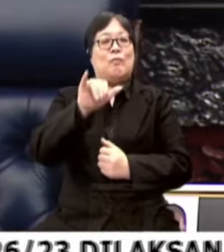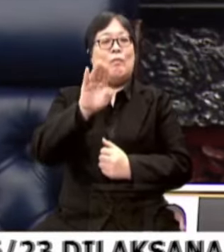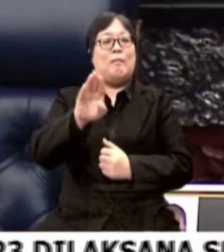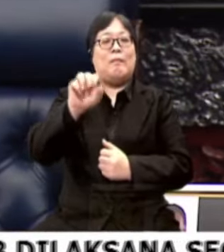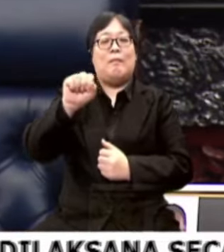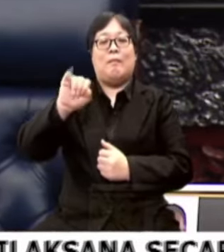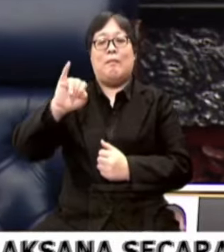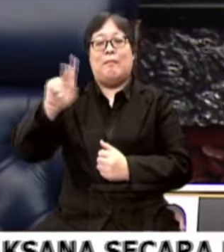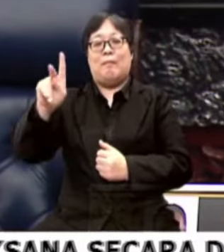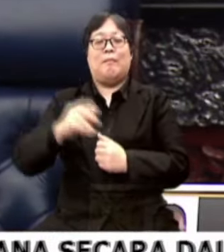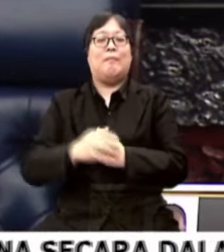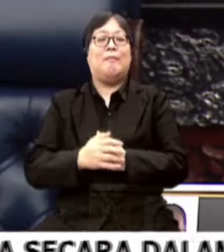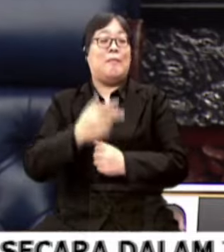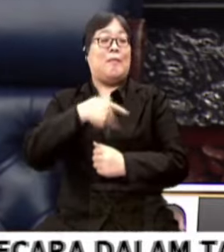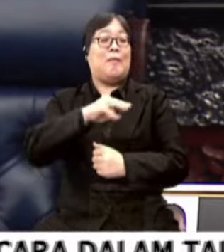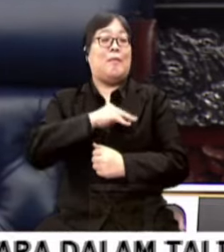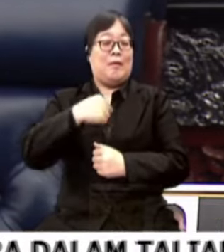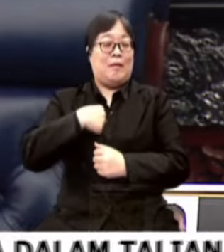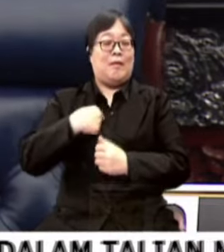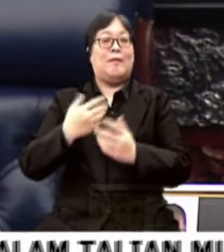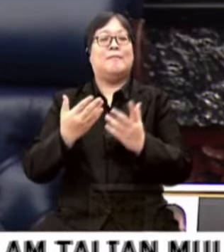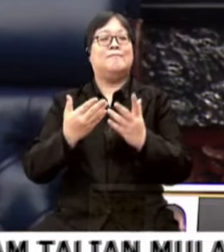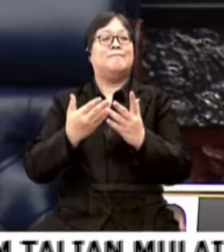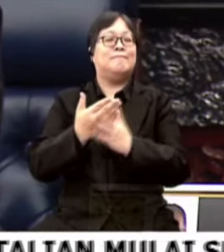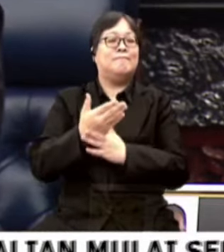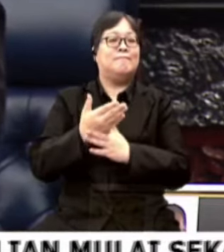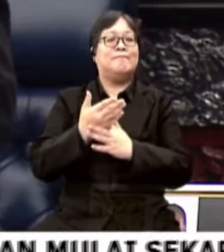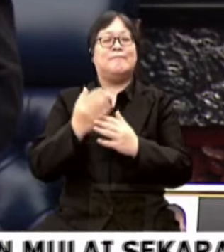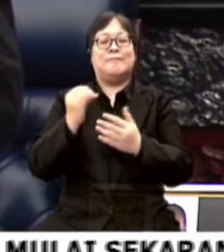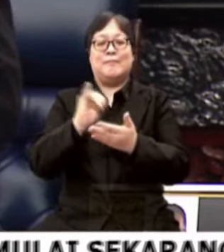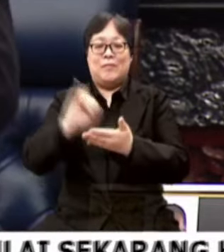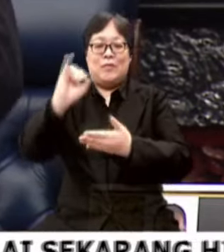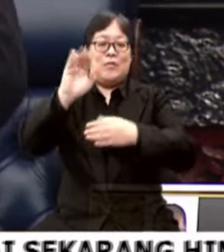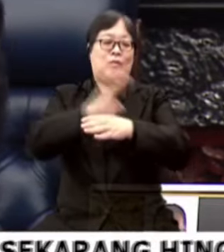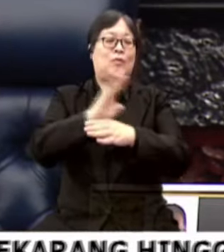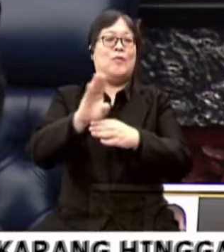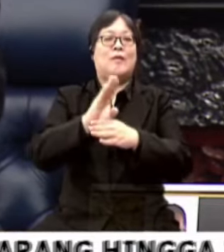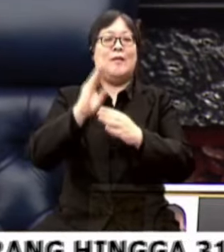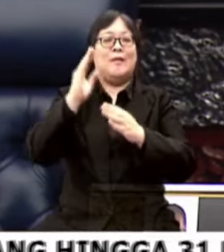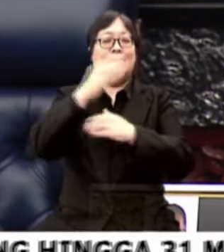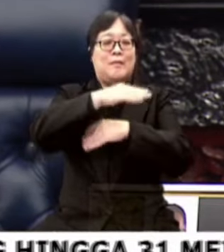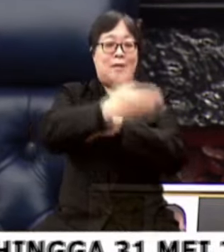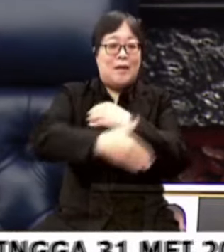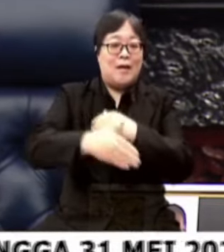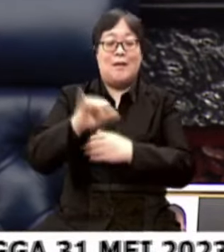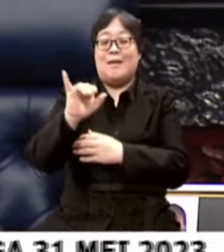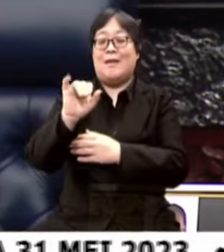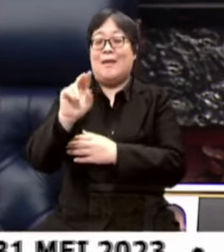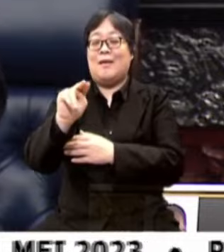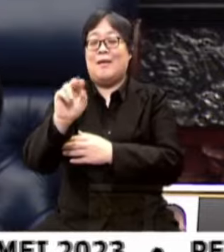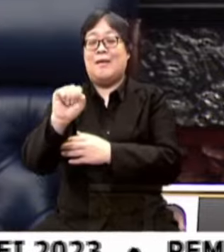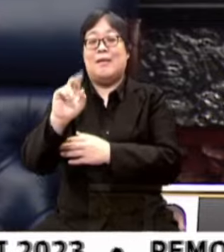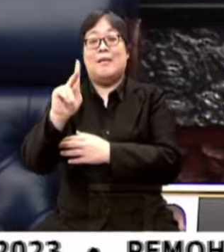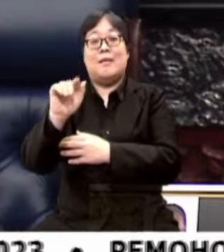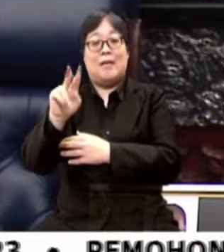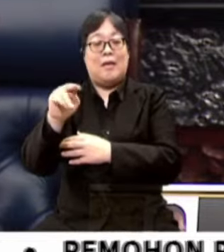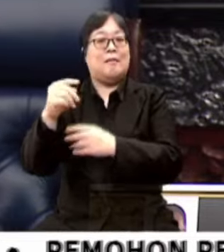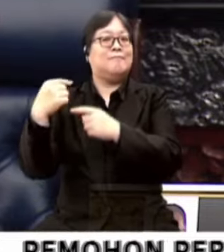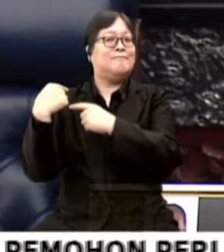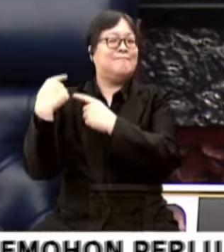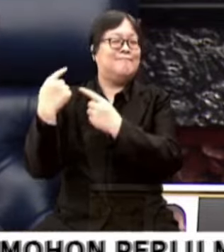ya Kementerian saya melalui institusi online negara ataupun inskin dari masa ke masa sepanjang